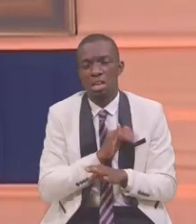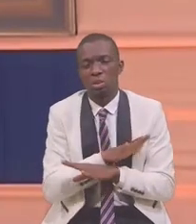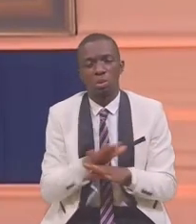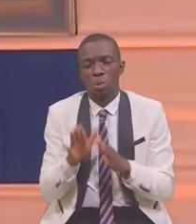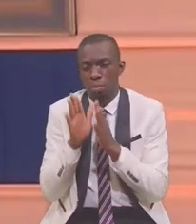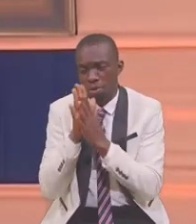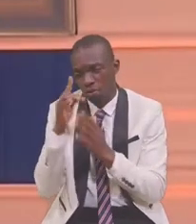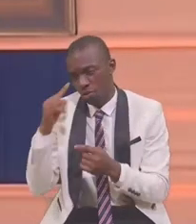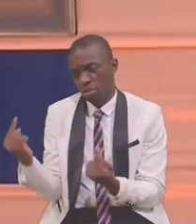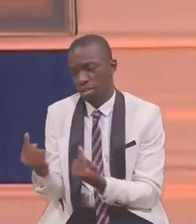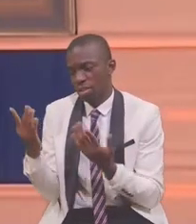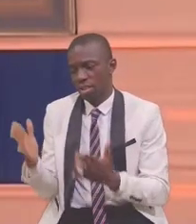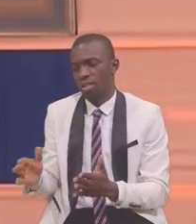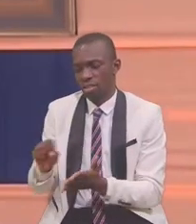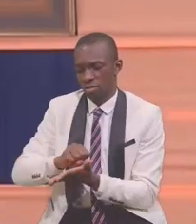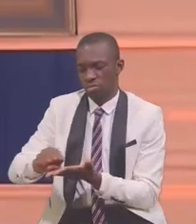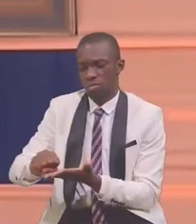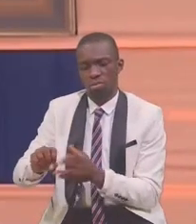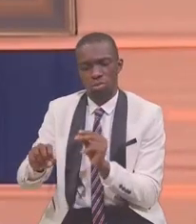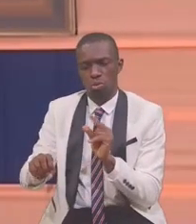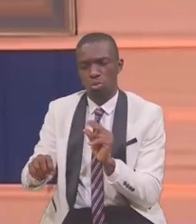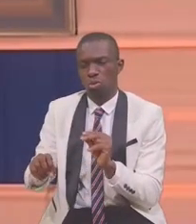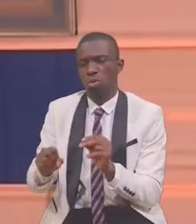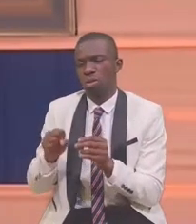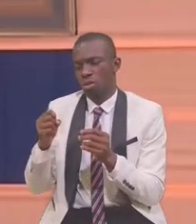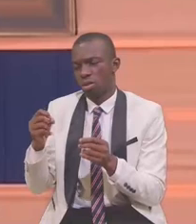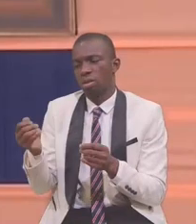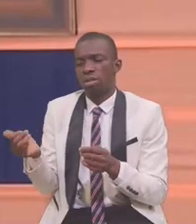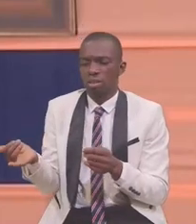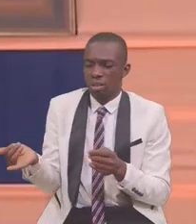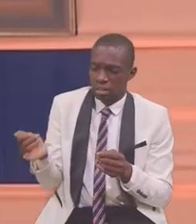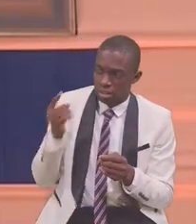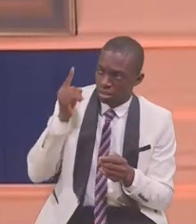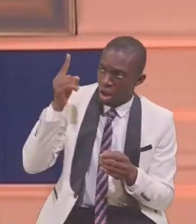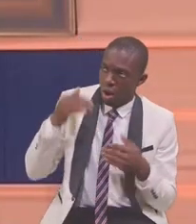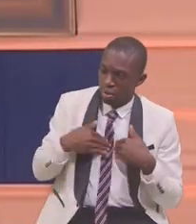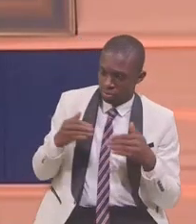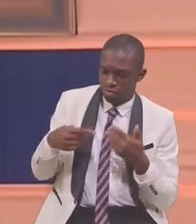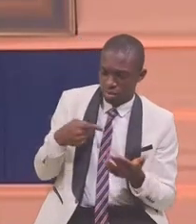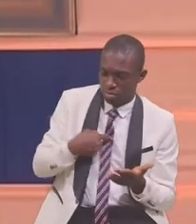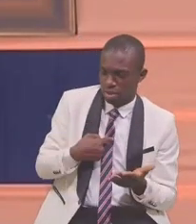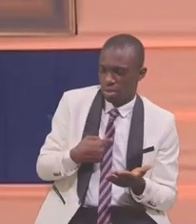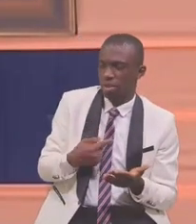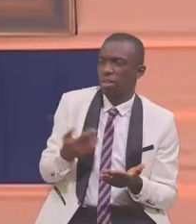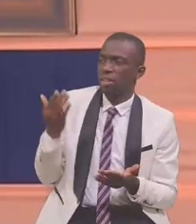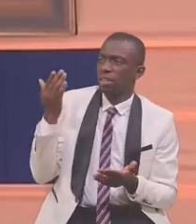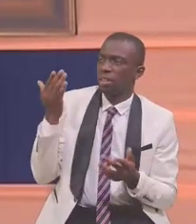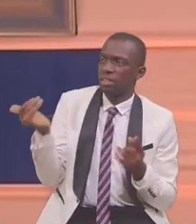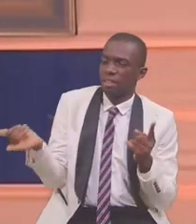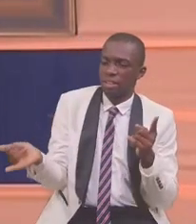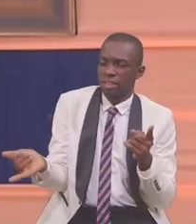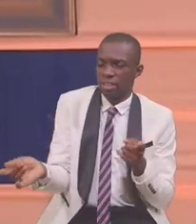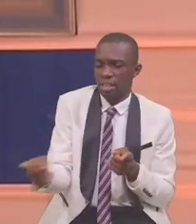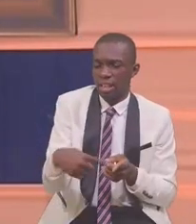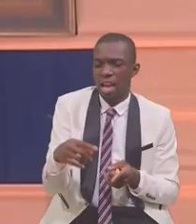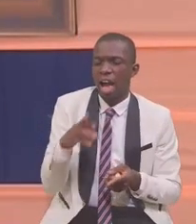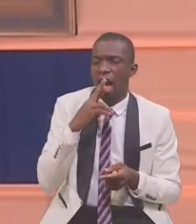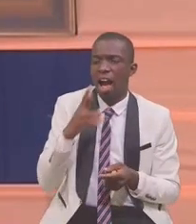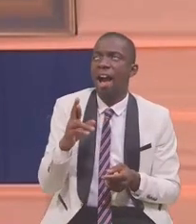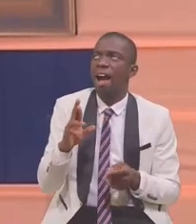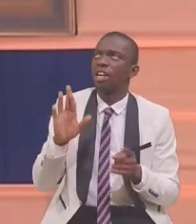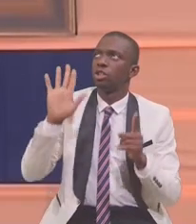c'est pour eux que je prie. Je ne prie pas pour le monde, mais pour ceux que tu m'as donné parce qu'ils sont à toi. Verset 20. ce